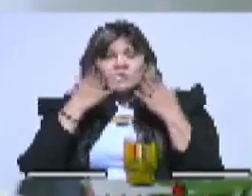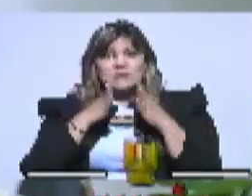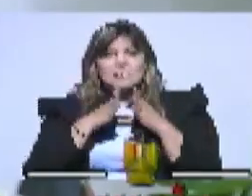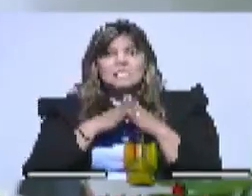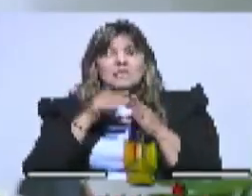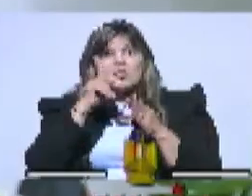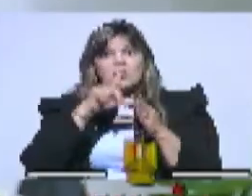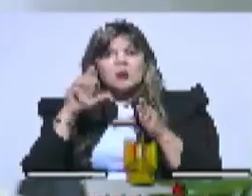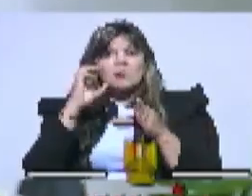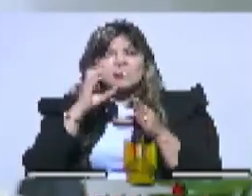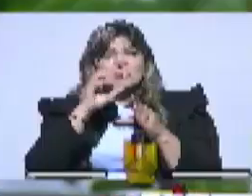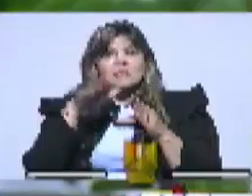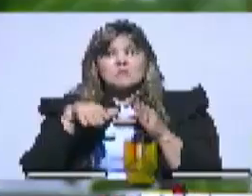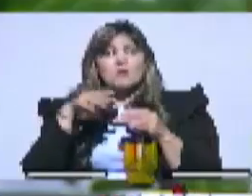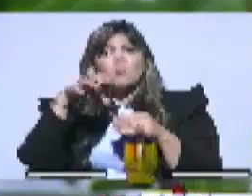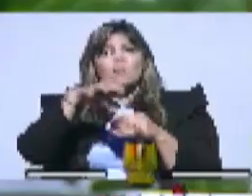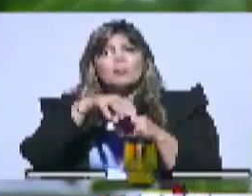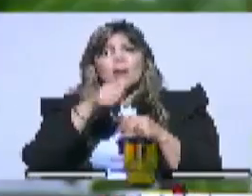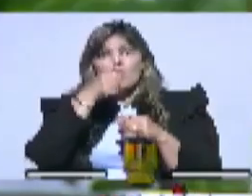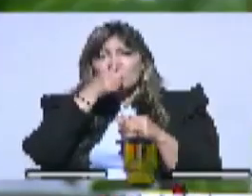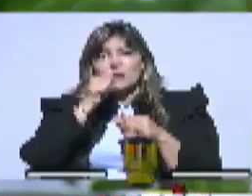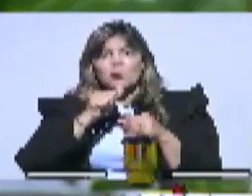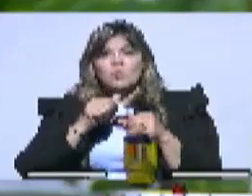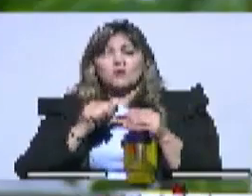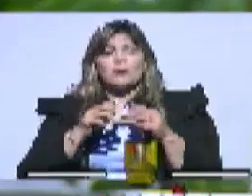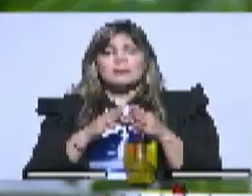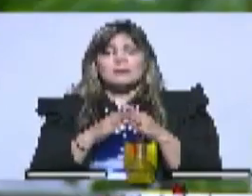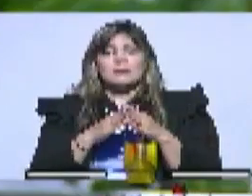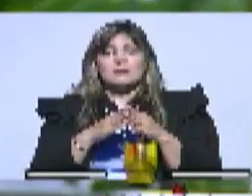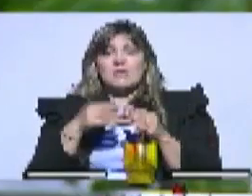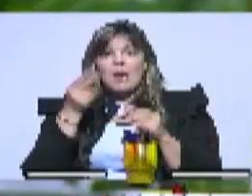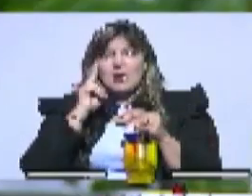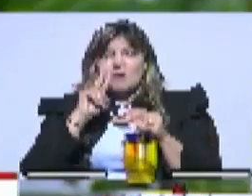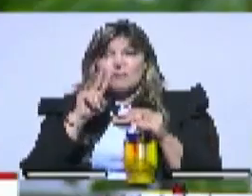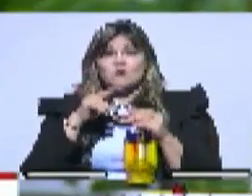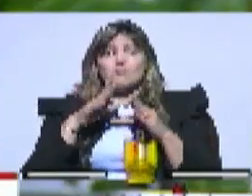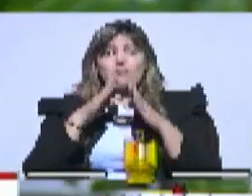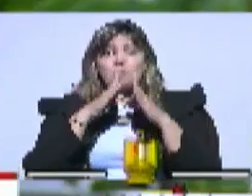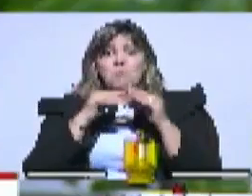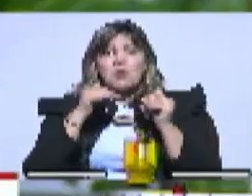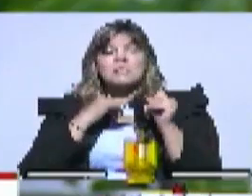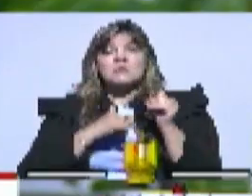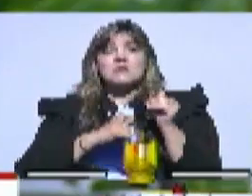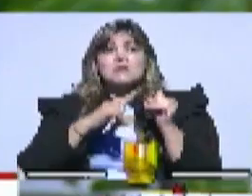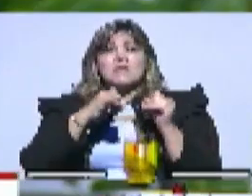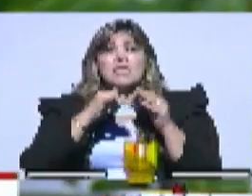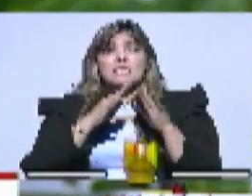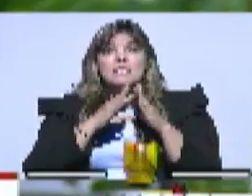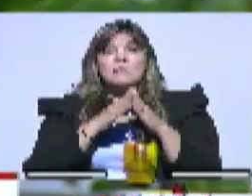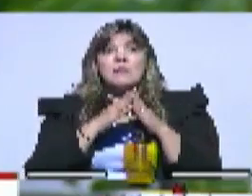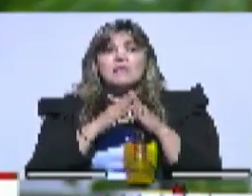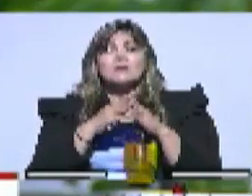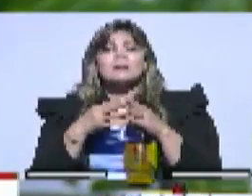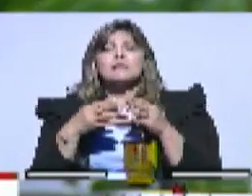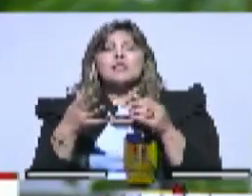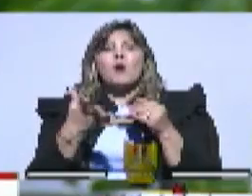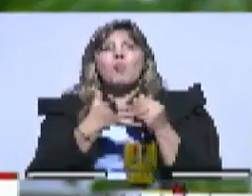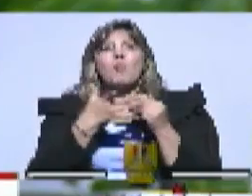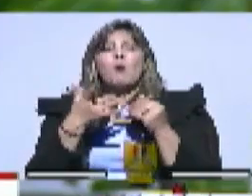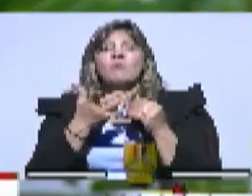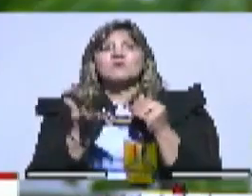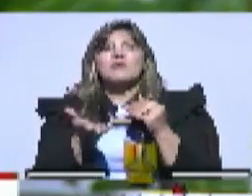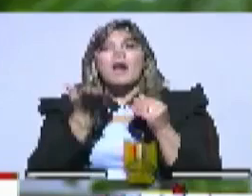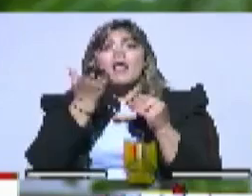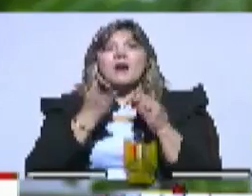السيد الرئيس في دولة الكويت؟ أنا بشوف أنه مصر دائما باعتبارها الشقيقة الكبرى